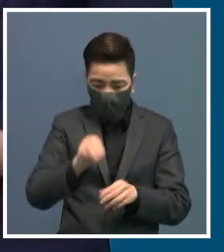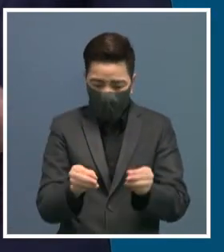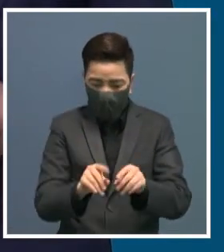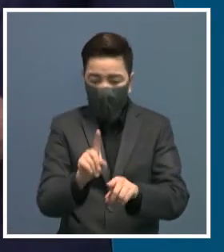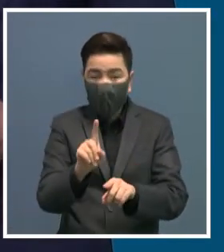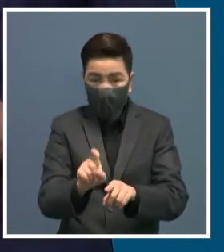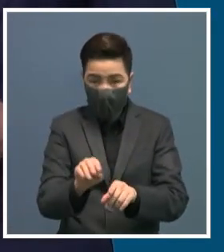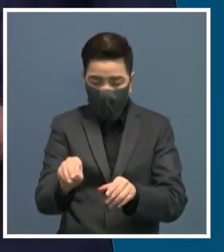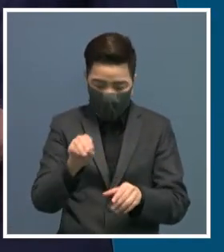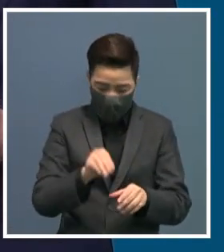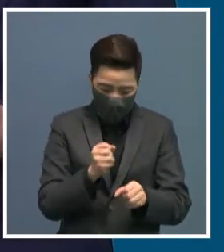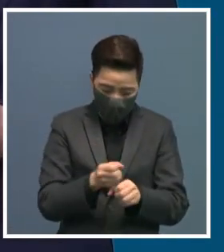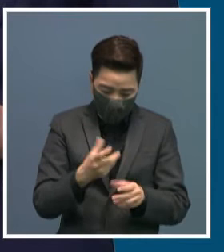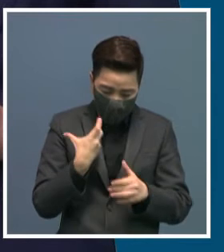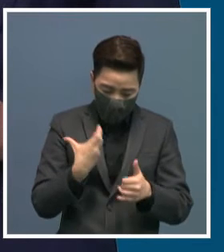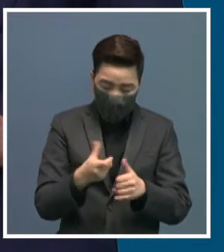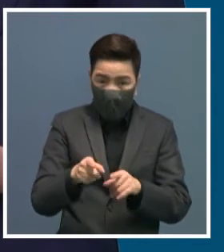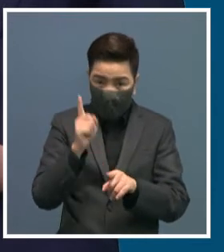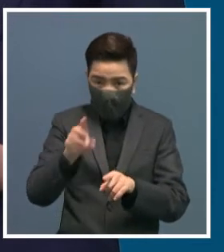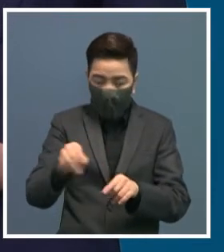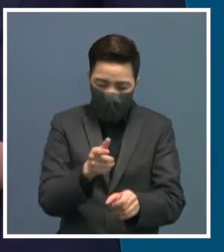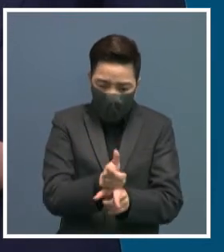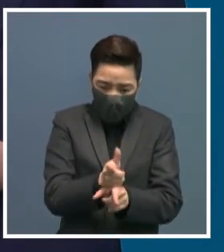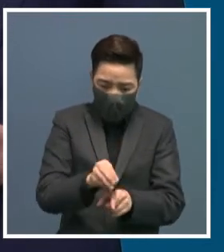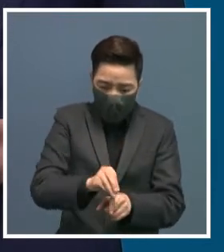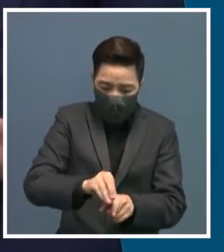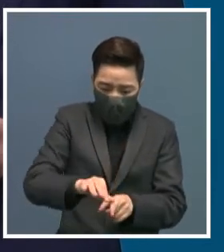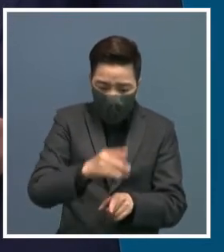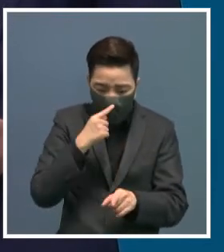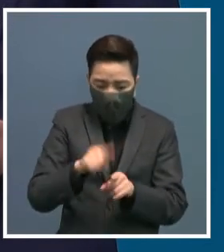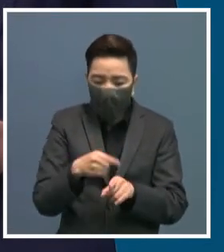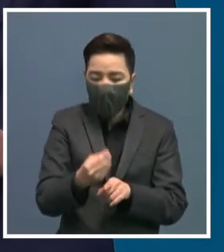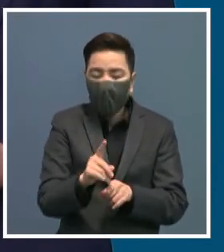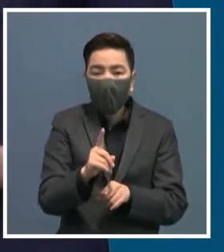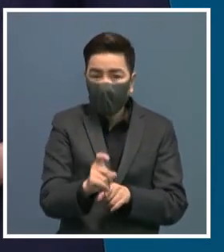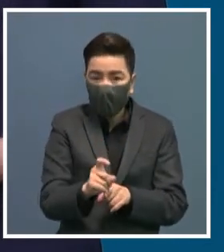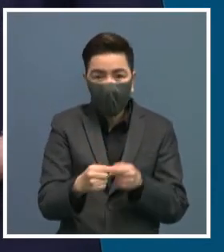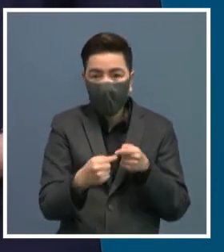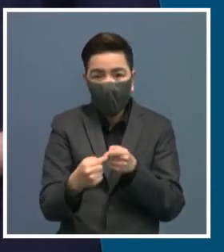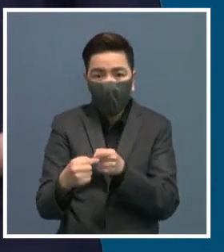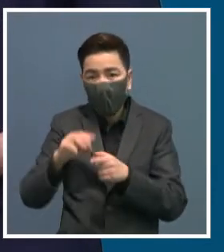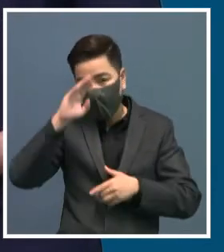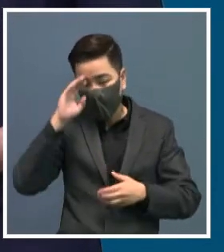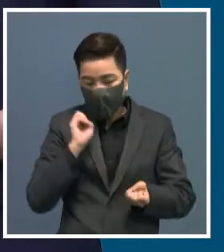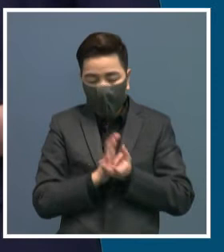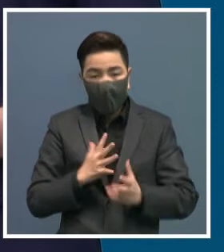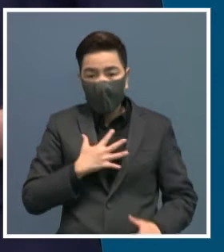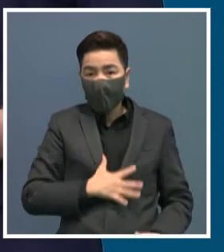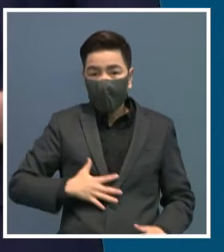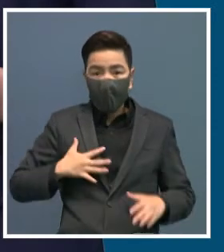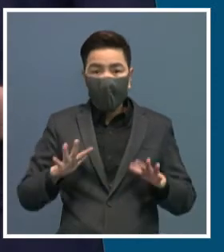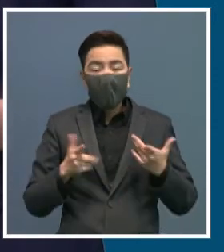เชื้อตายการทำเชื้อตายนี่ก็คือนำไวรัสมาเพาะเลี้ยงแล้วก็ทำให้เชื้อไม่สามารถก่อโรคในร่างกายได้